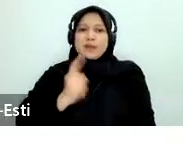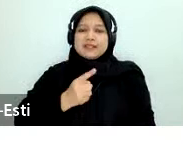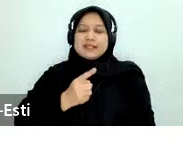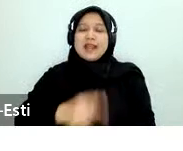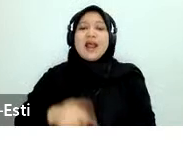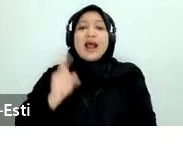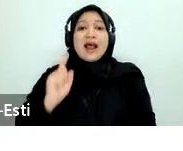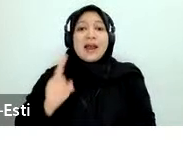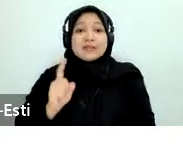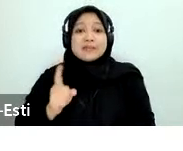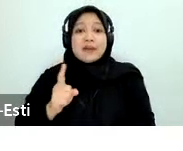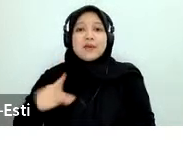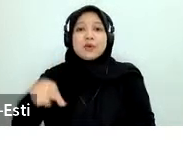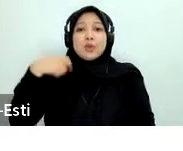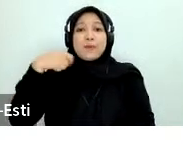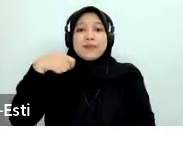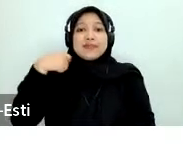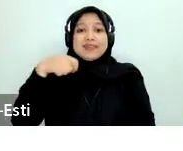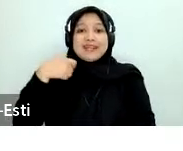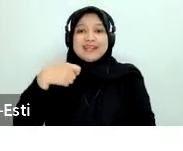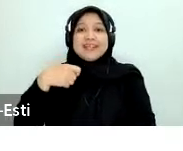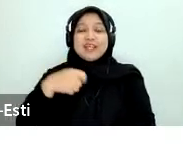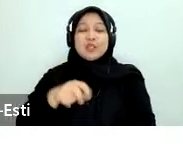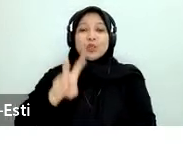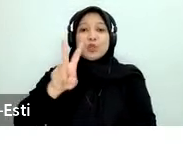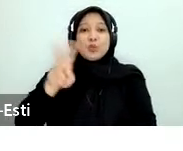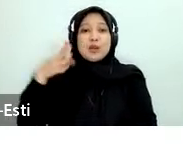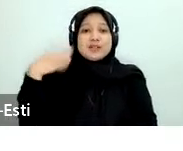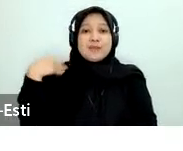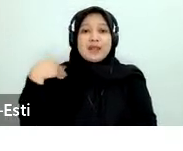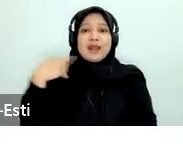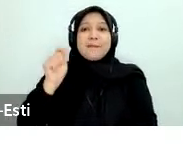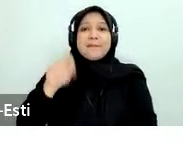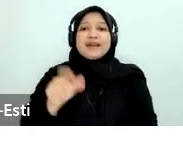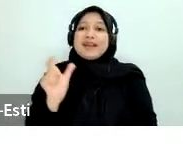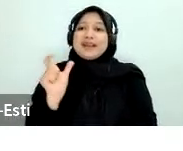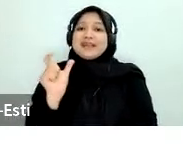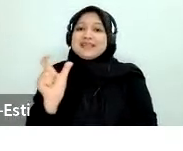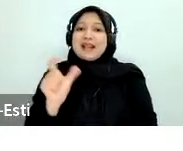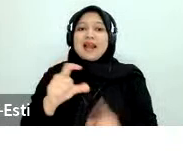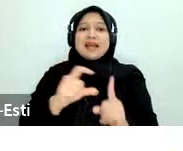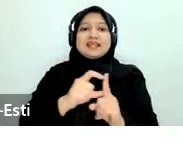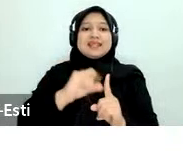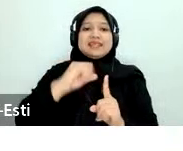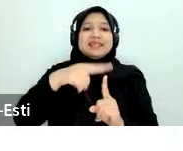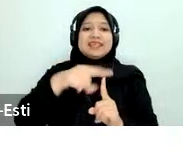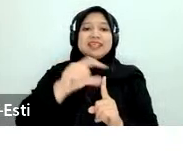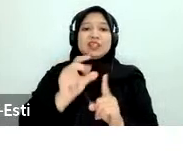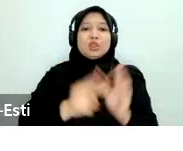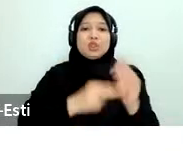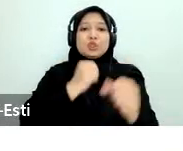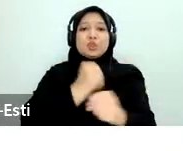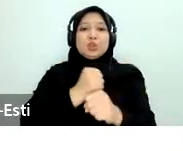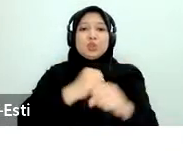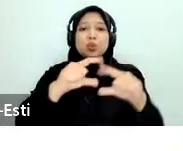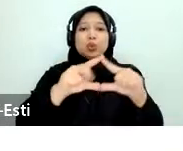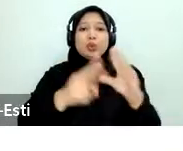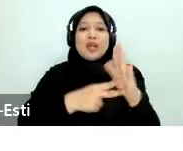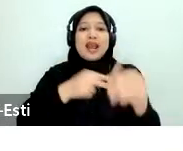menteri-menteri di dua priode itu sama-sama menggunakan kata ditunggangi untuk aksi-aksi mahasiswa